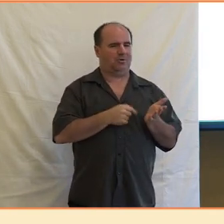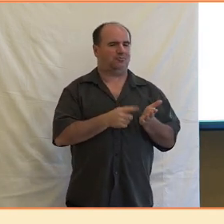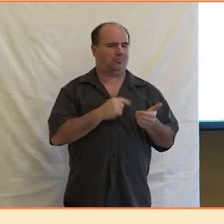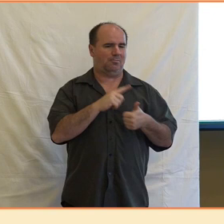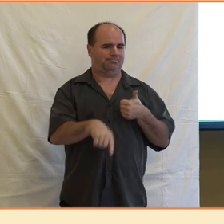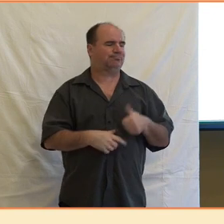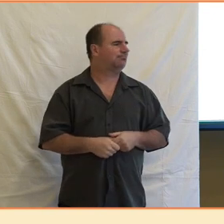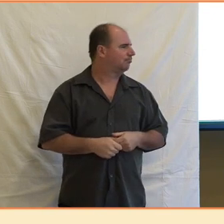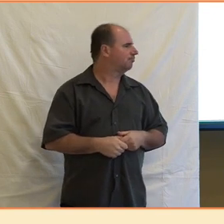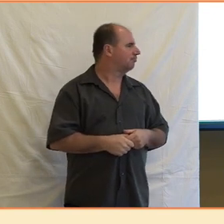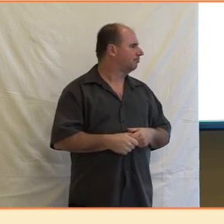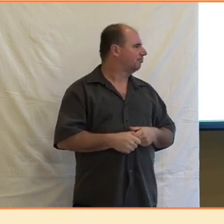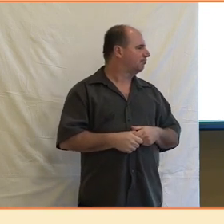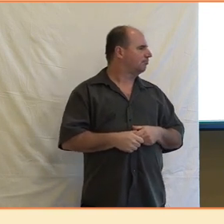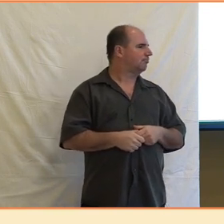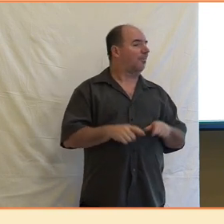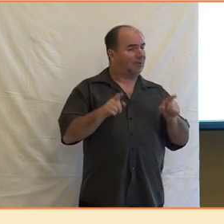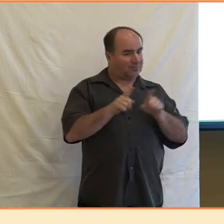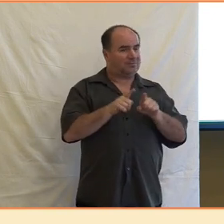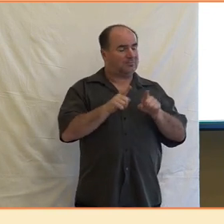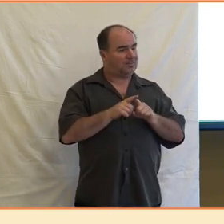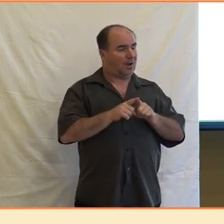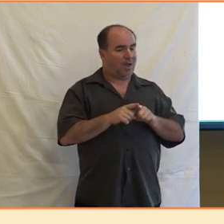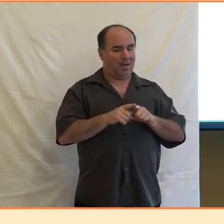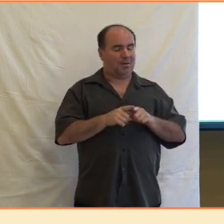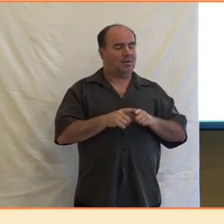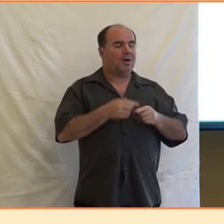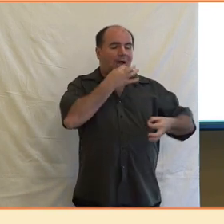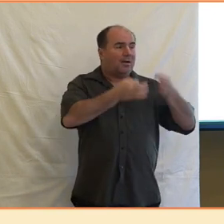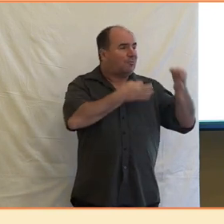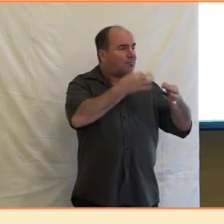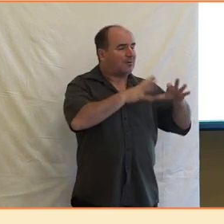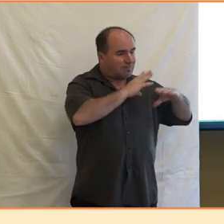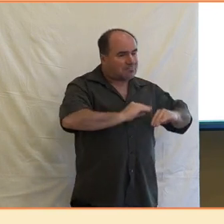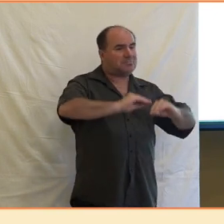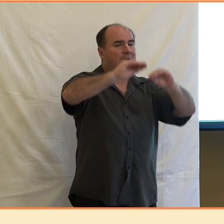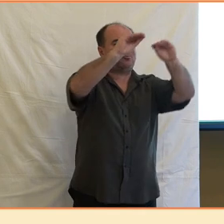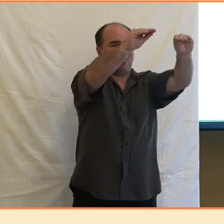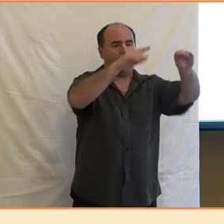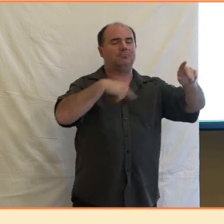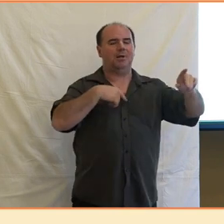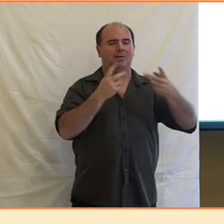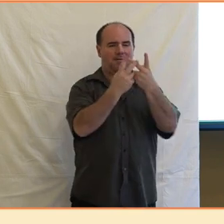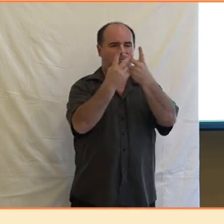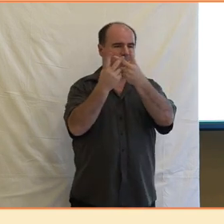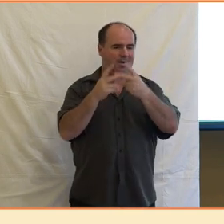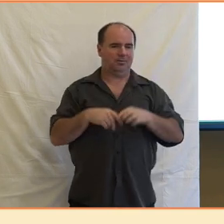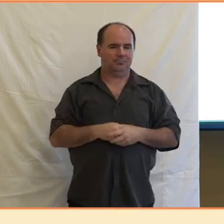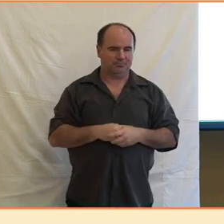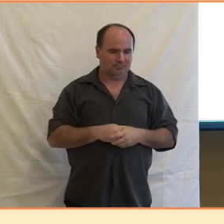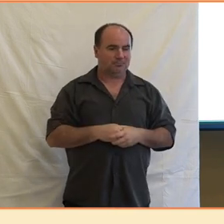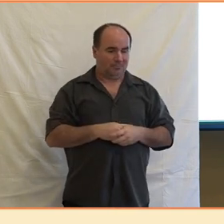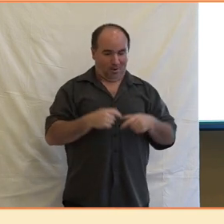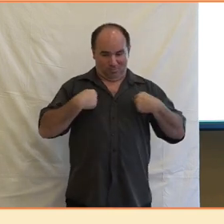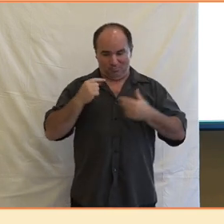S postupným vlastně přesouváním těch informací na ty webové stránky přestávají třeba ti úředníci být